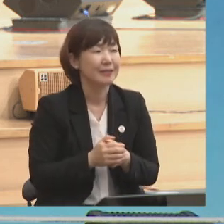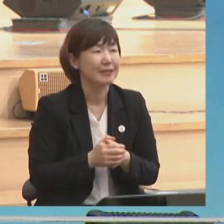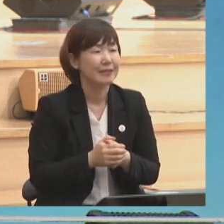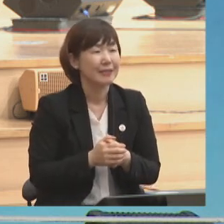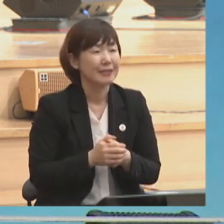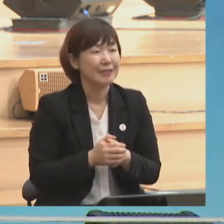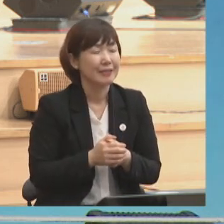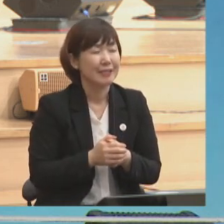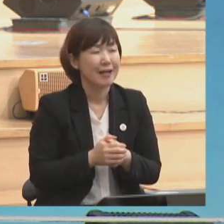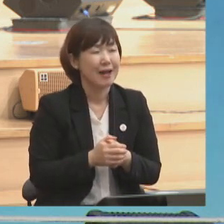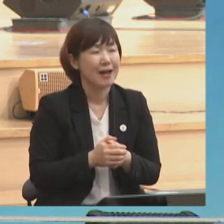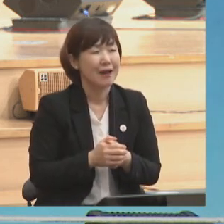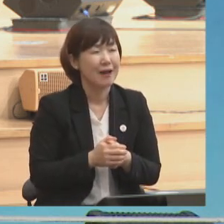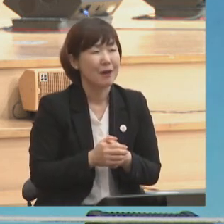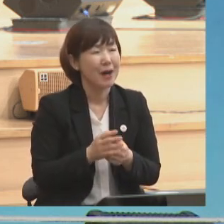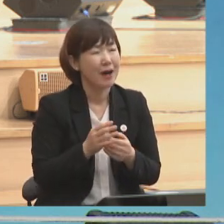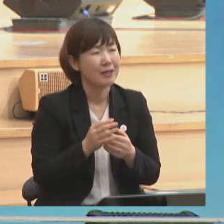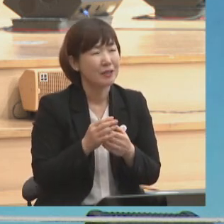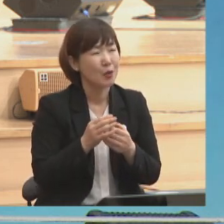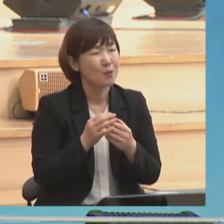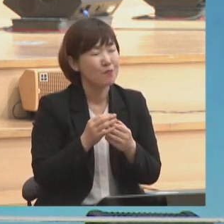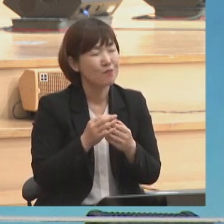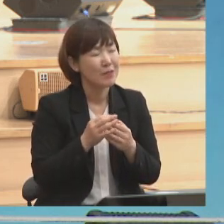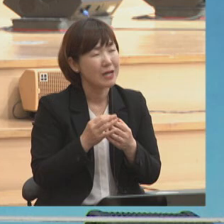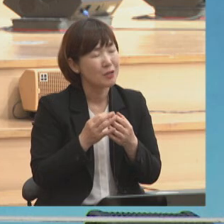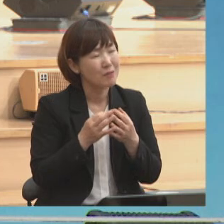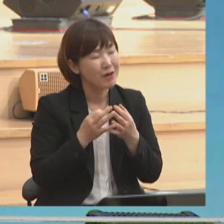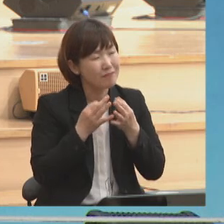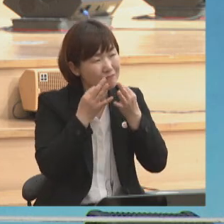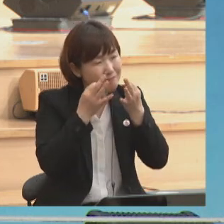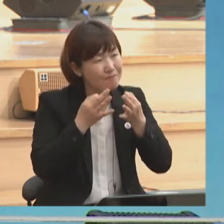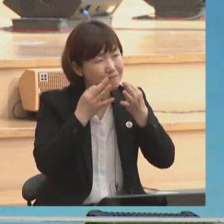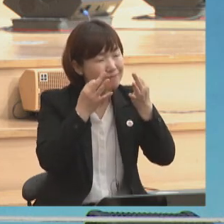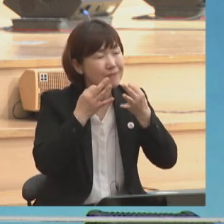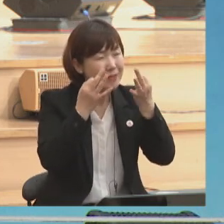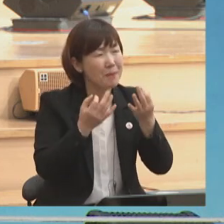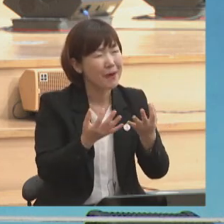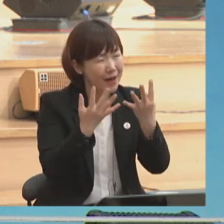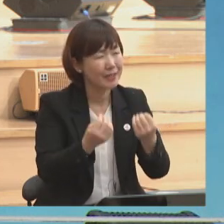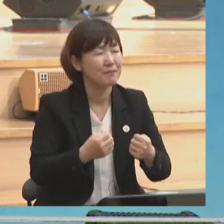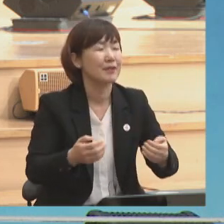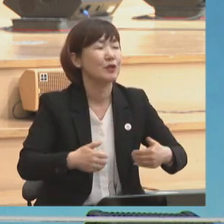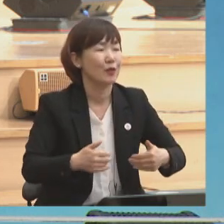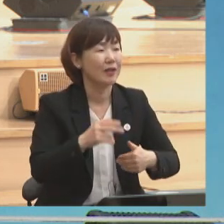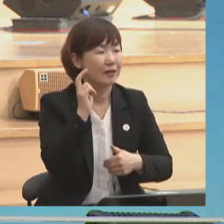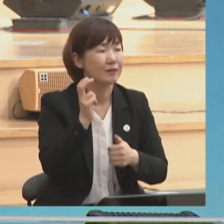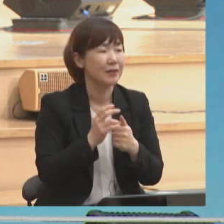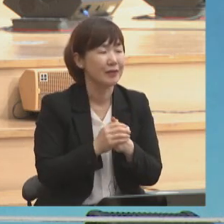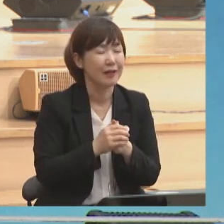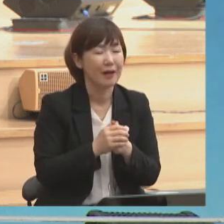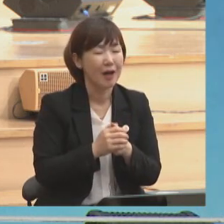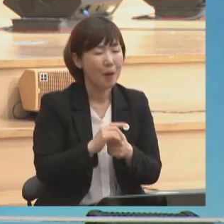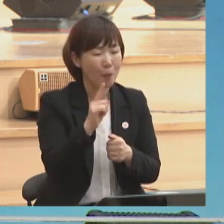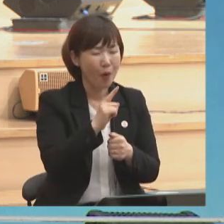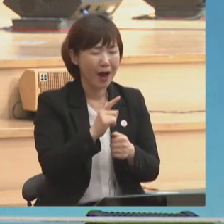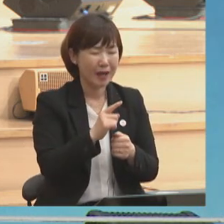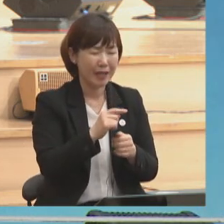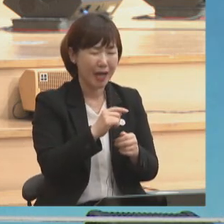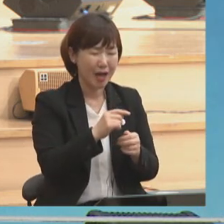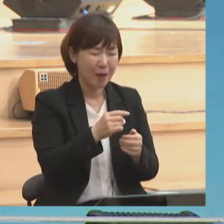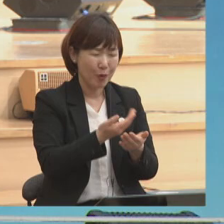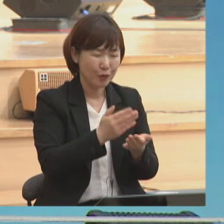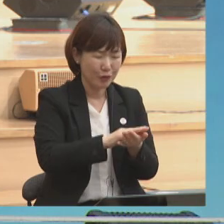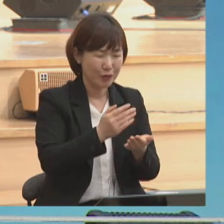되게 에너지 많이 들 거예요. 신경 억수로 많이 쓰일 거예요. 뭘 이렇게 갖다 주는 것도 공이